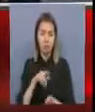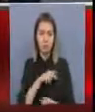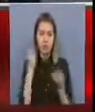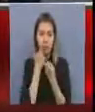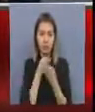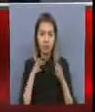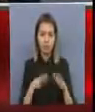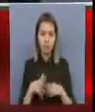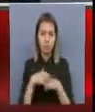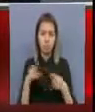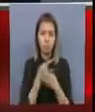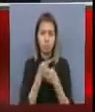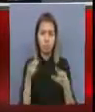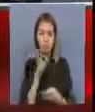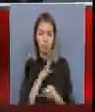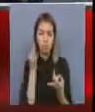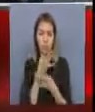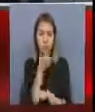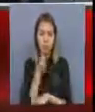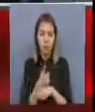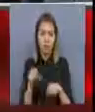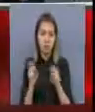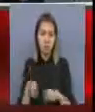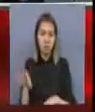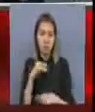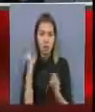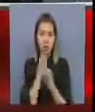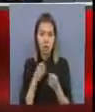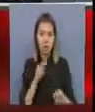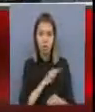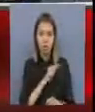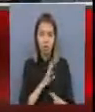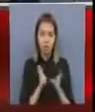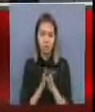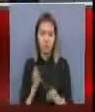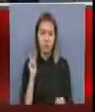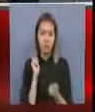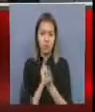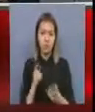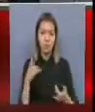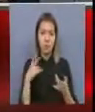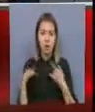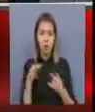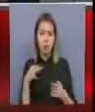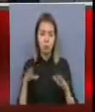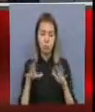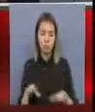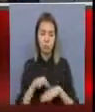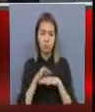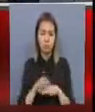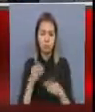ақпараттық алаңында Көкше телеарнасы мен мәдениет басқармасы мамандары бұқаралық ақпарат құралдарының өкілдерімен кездесіп, жобаның облыстық кезеңі